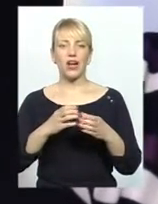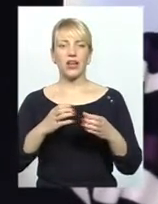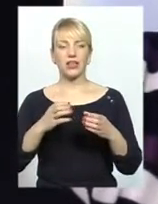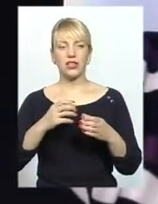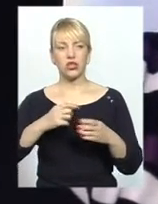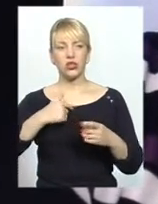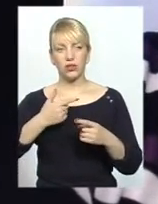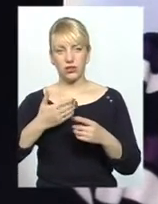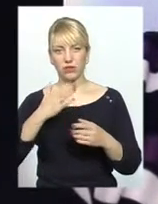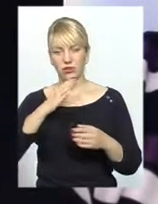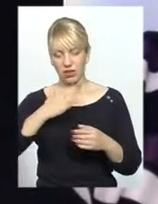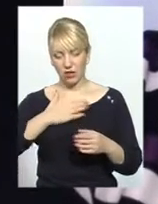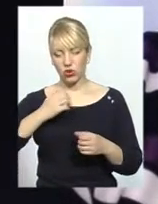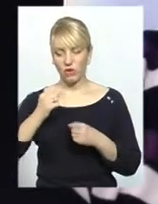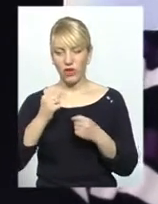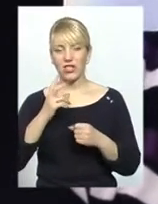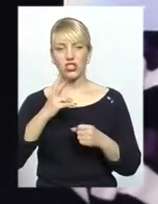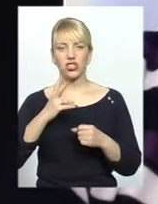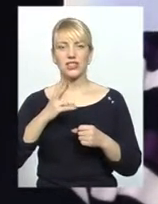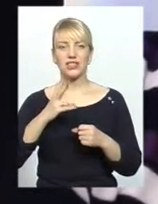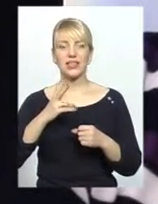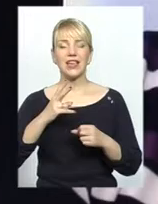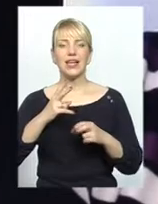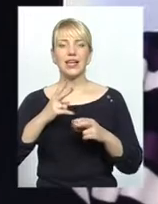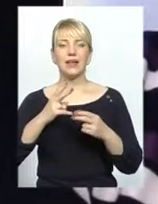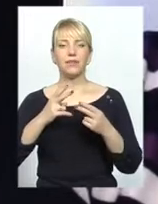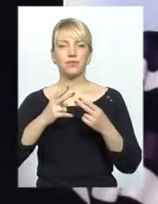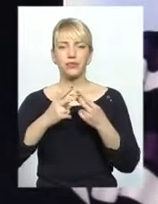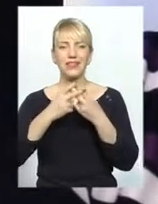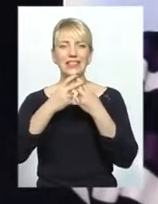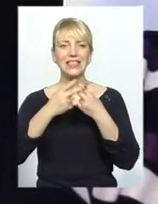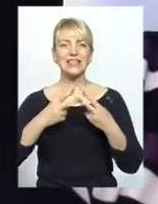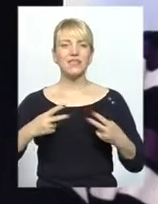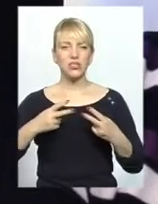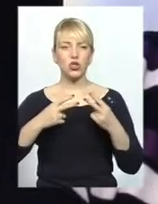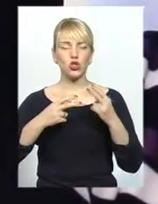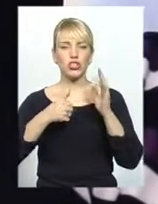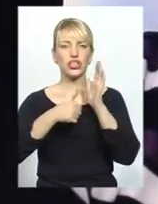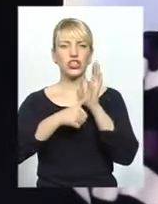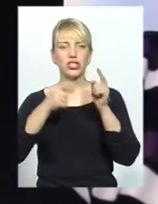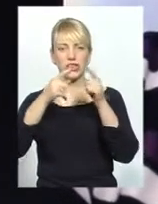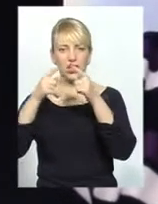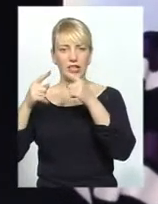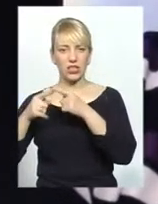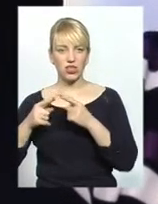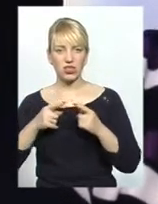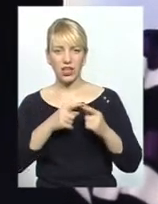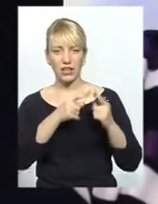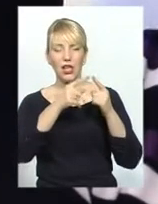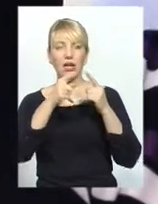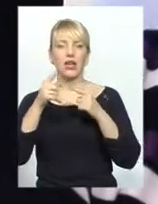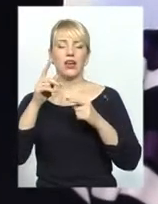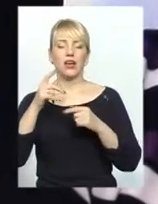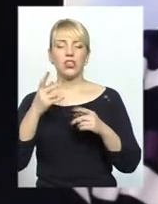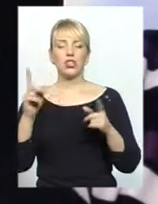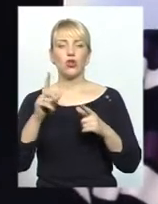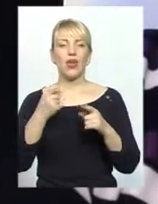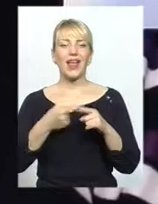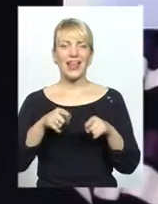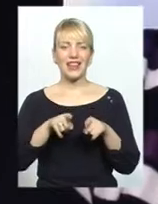эта прогулка окончится, ну, более-менее нормально или мирно. Я могу сказать, что я живу в Тель-Авиве,